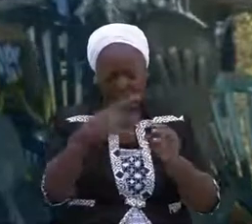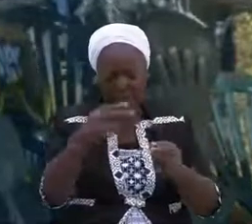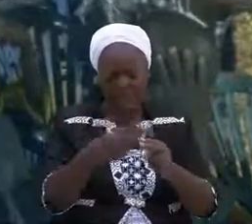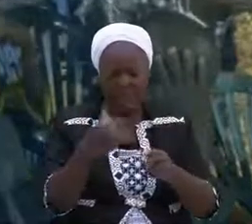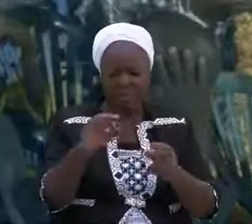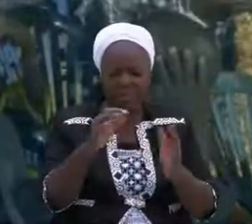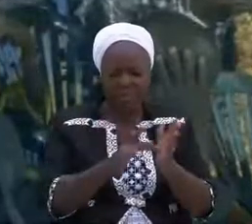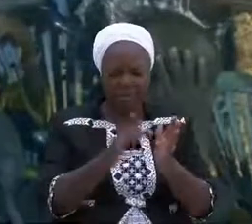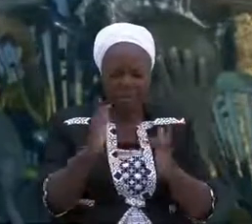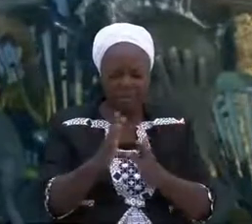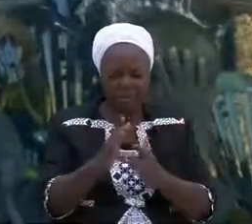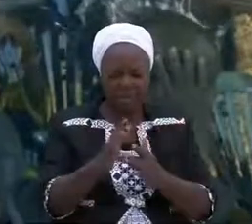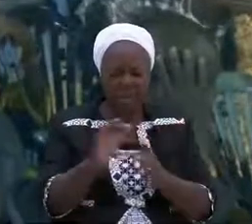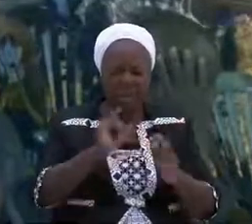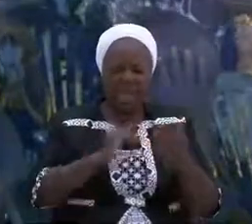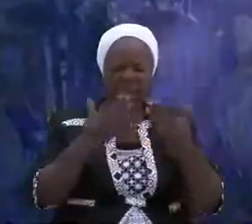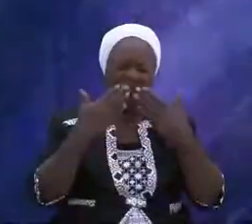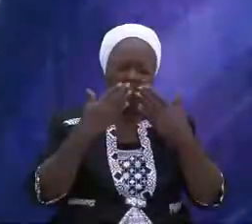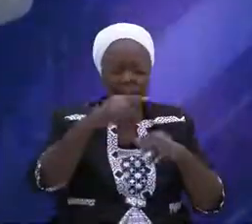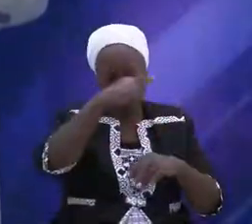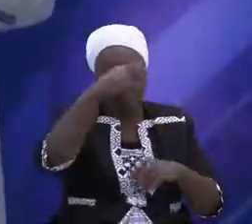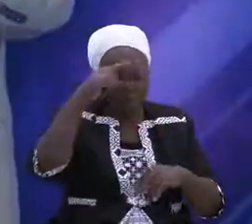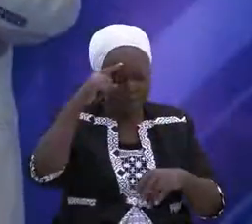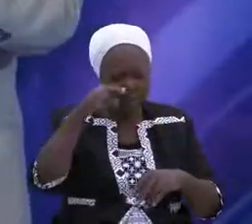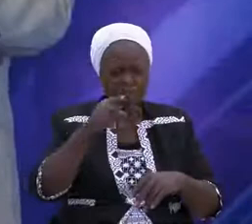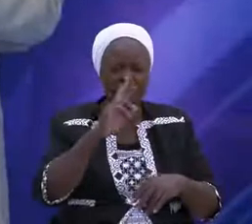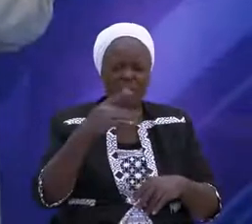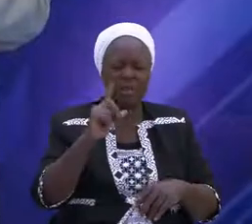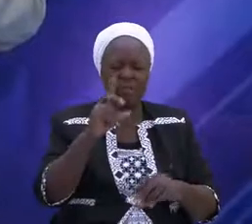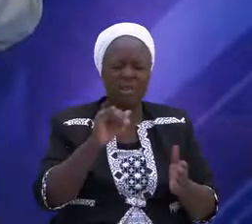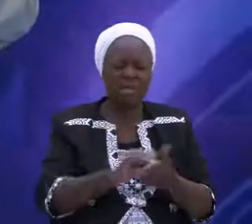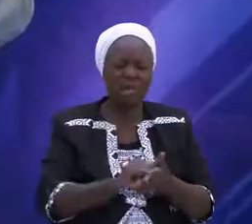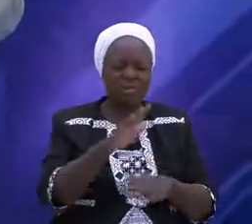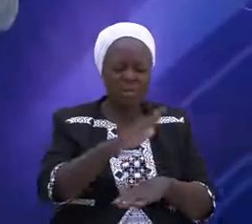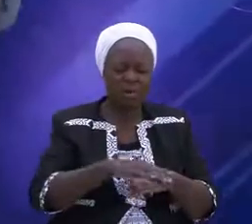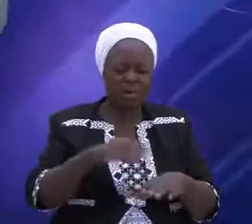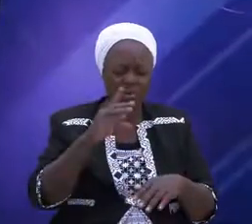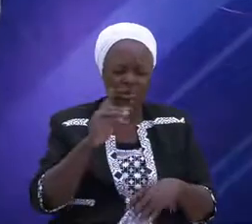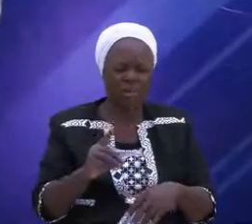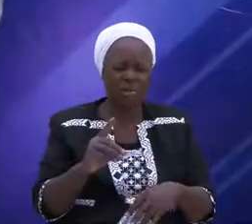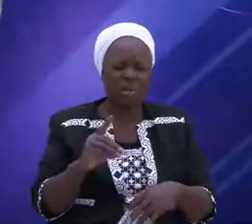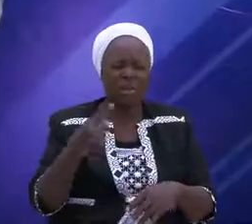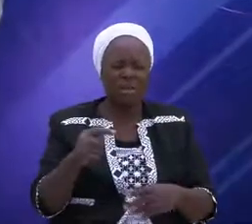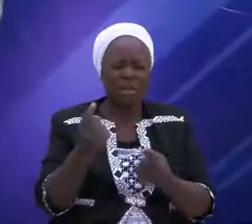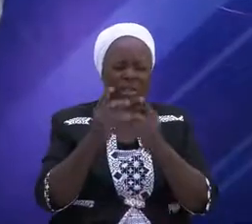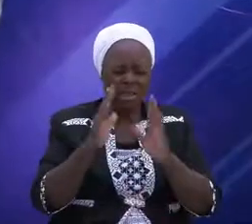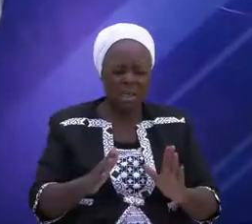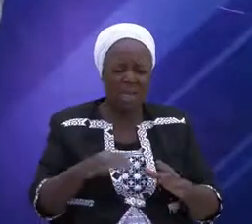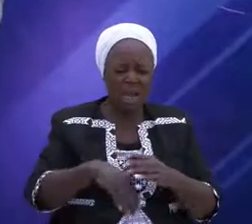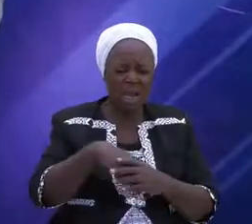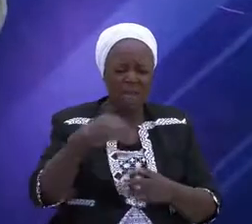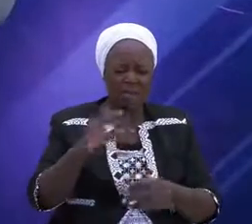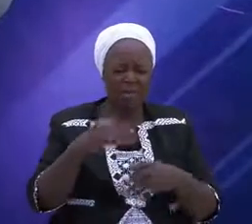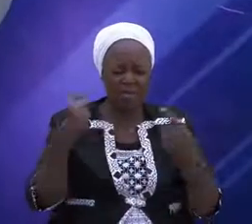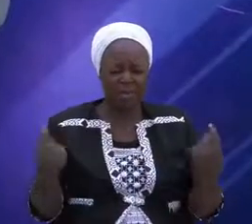Jésus. Je te remercie parce que c'est toi qui appelle le pécheur du